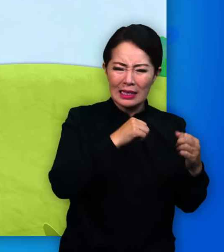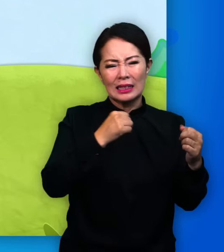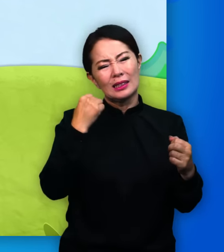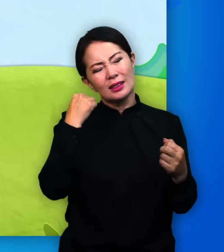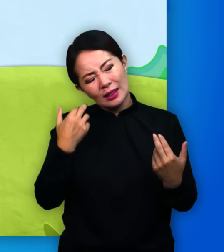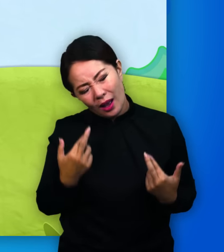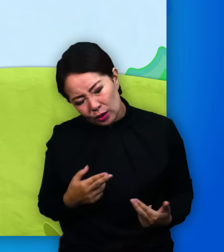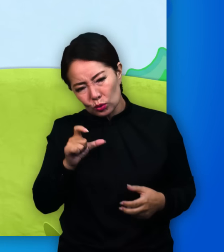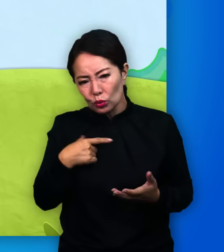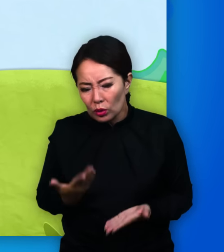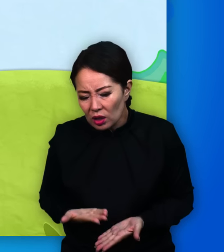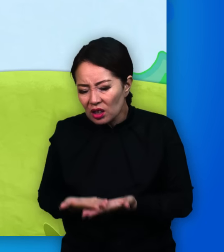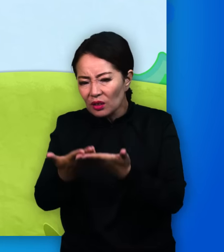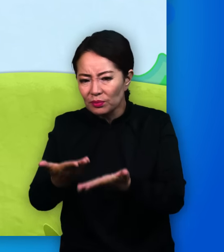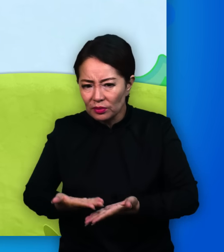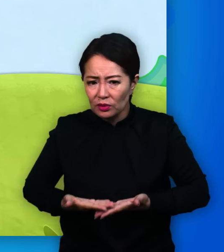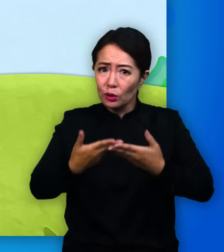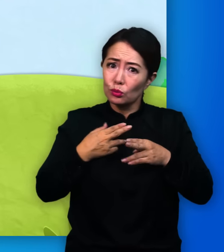Баярлаа.